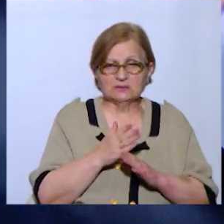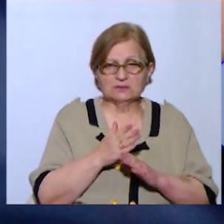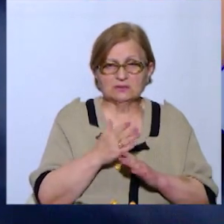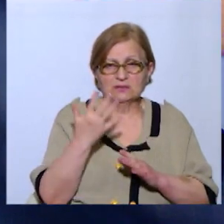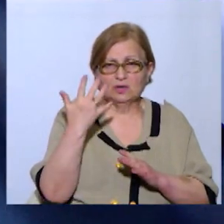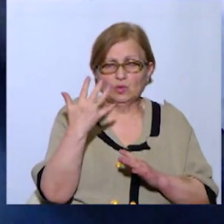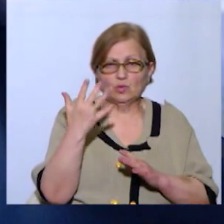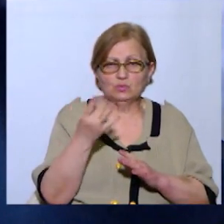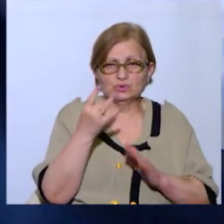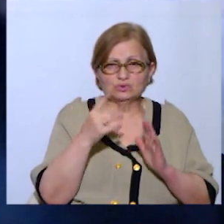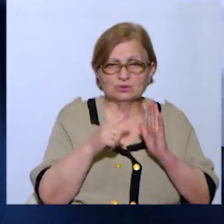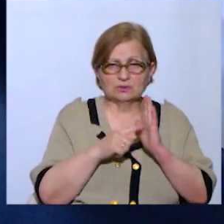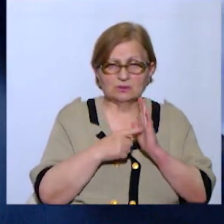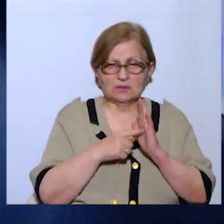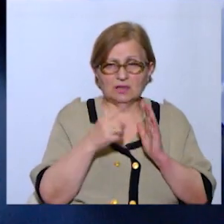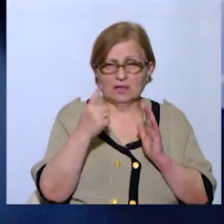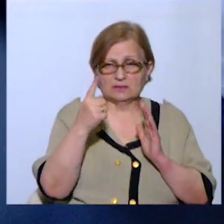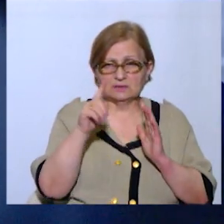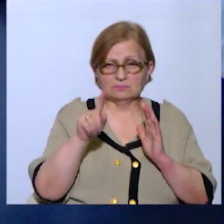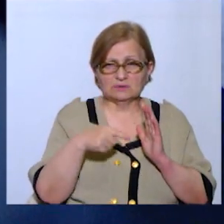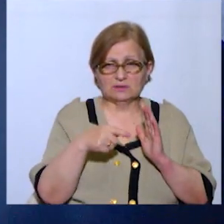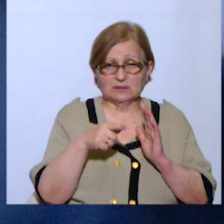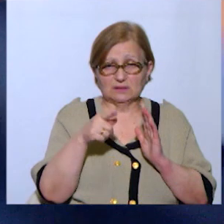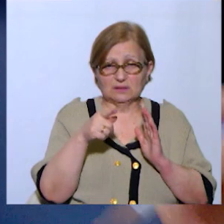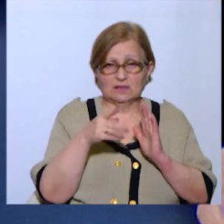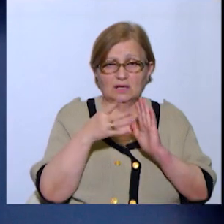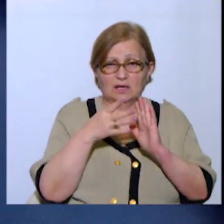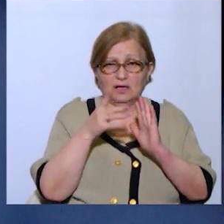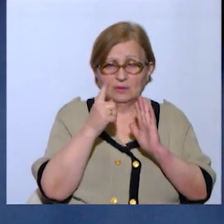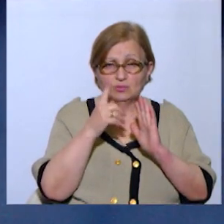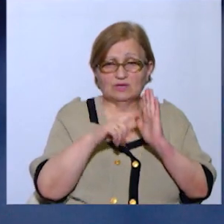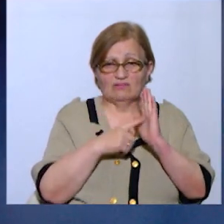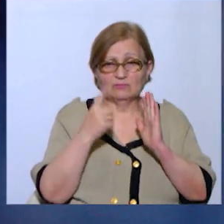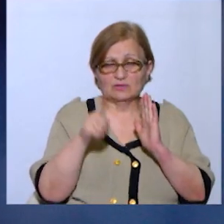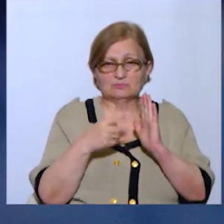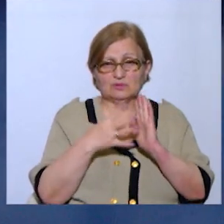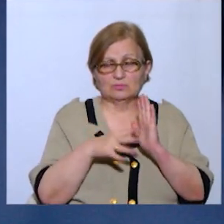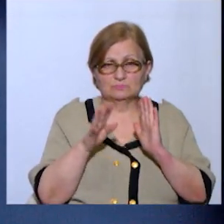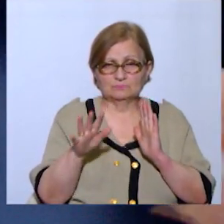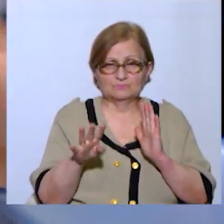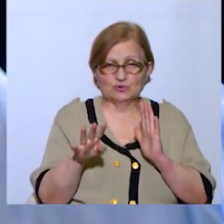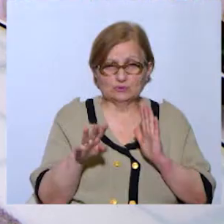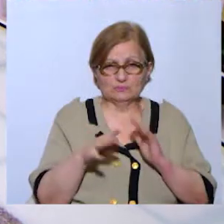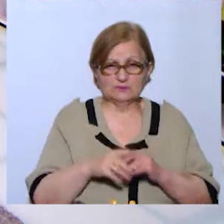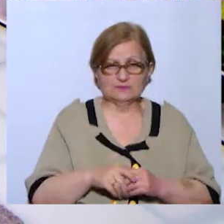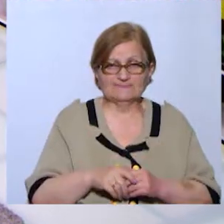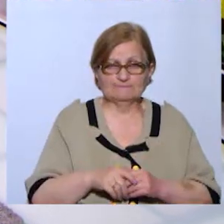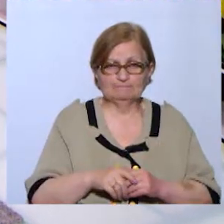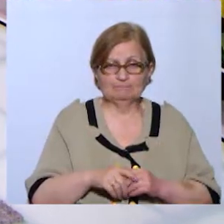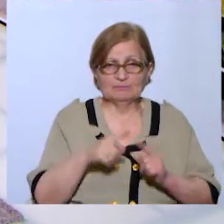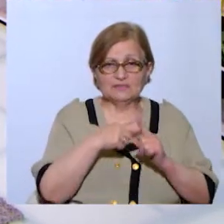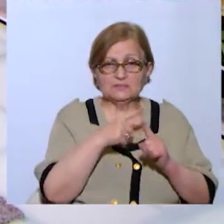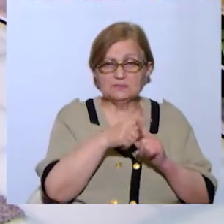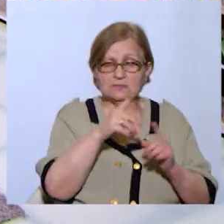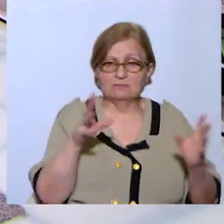5-ჯერ 1.94 მიასედი. მოდით ჯერჯერობით აი ესე ეწეროს. ესე იგი, x-ებით